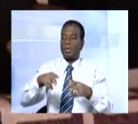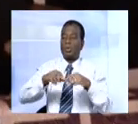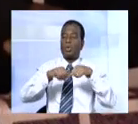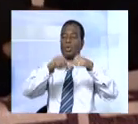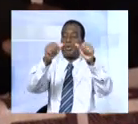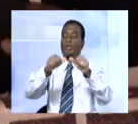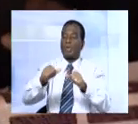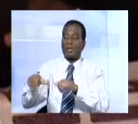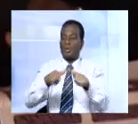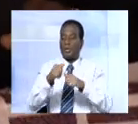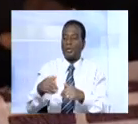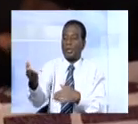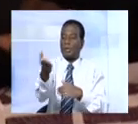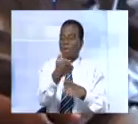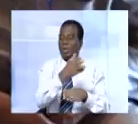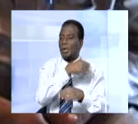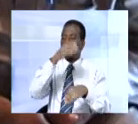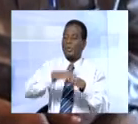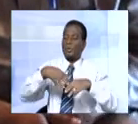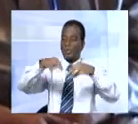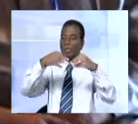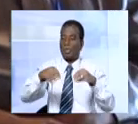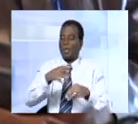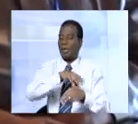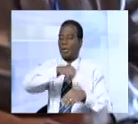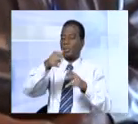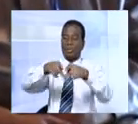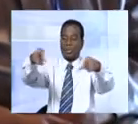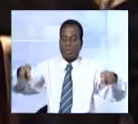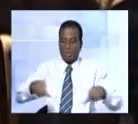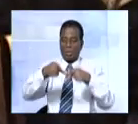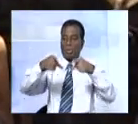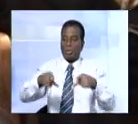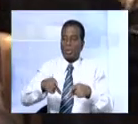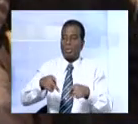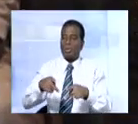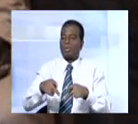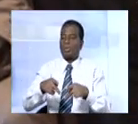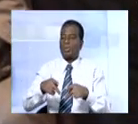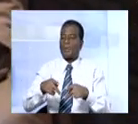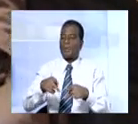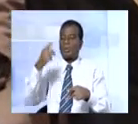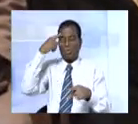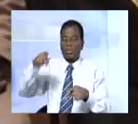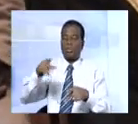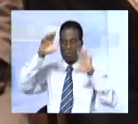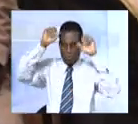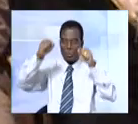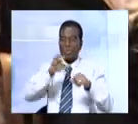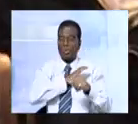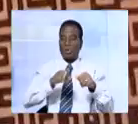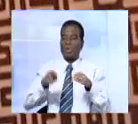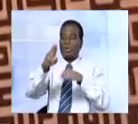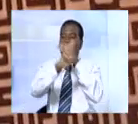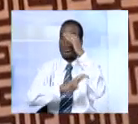activités de collecte des taxes sur les marchés et autres espaces marchands du territoire régional. Selon le président du conseil